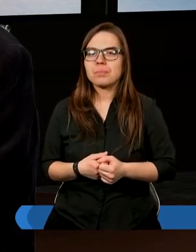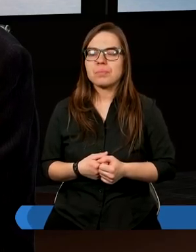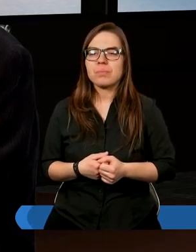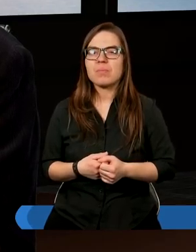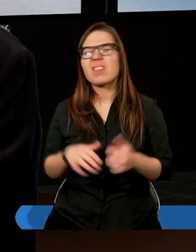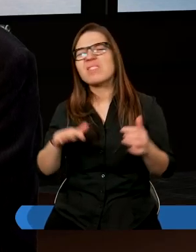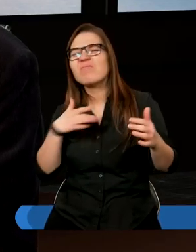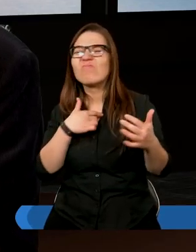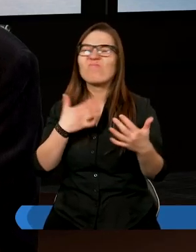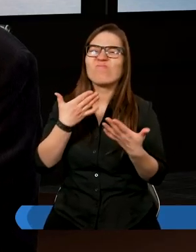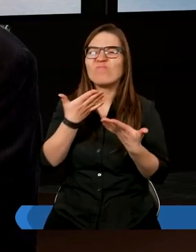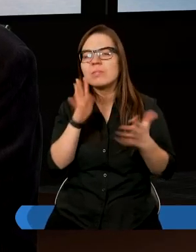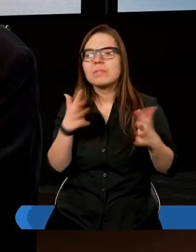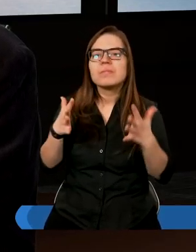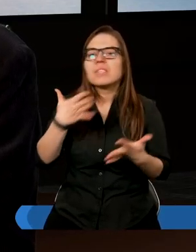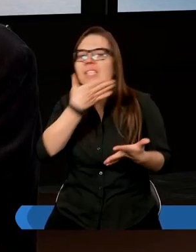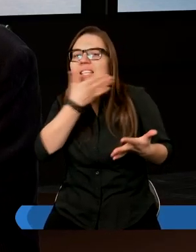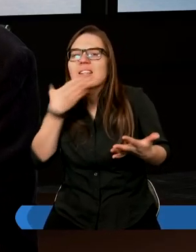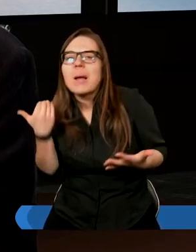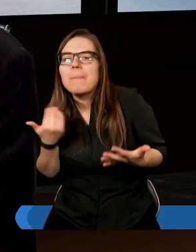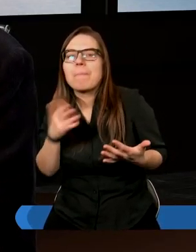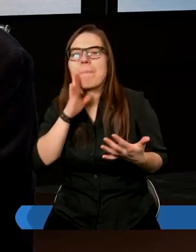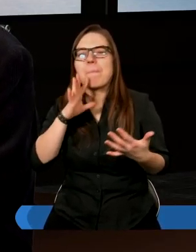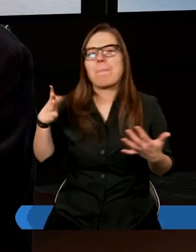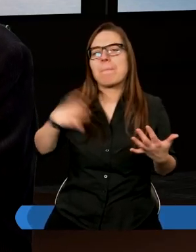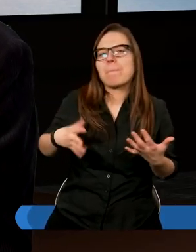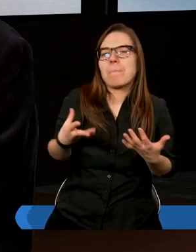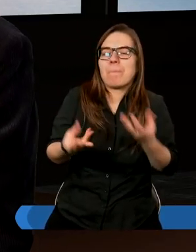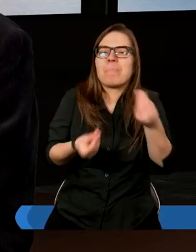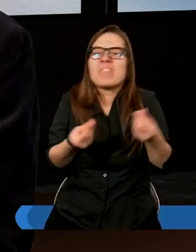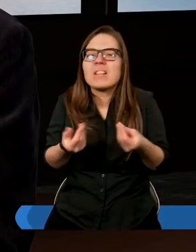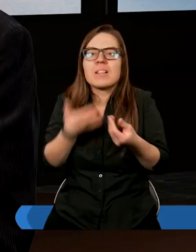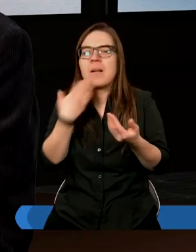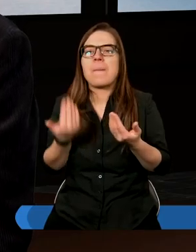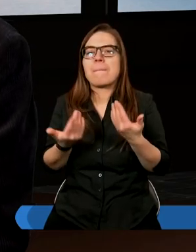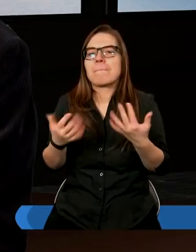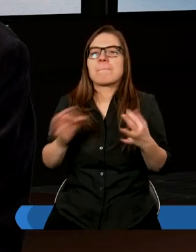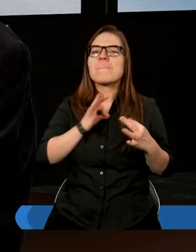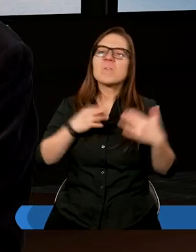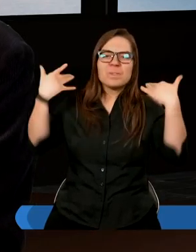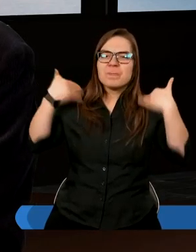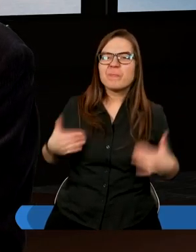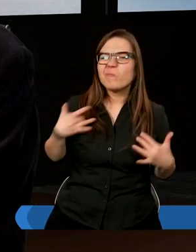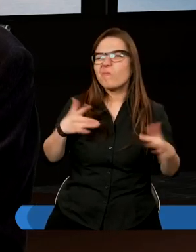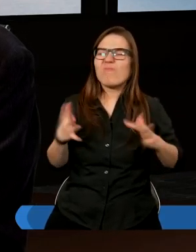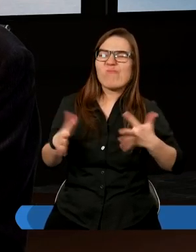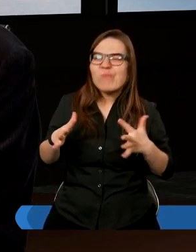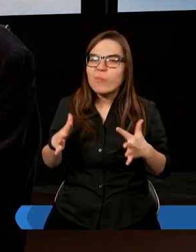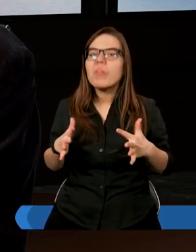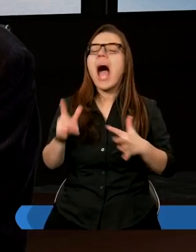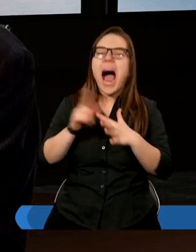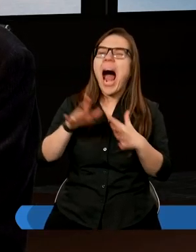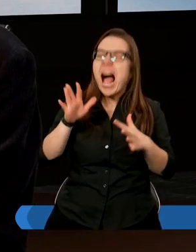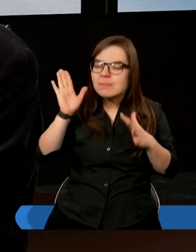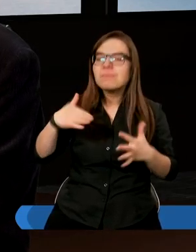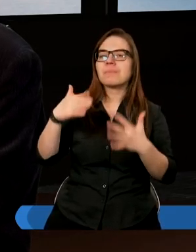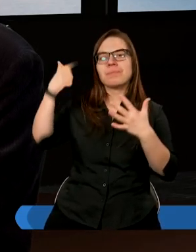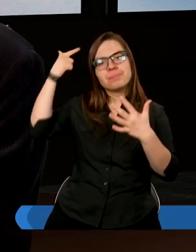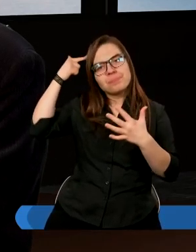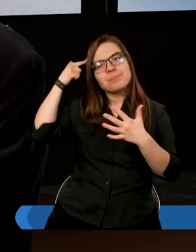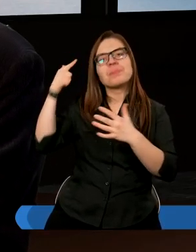zbytnio tych wartości, które są mi konieczne w moim życiu, to i tak będę mądrze